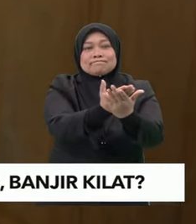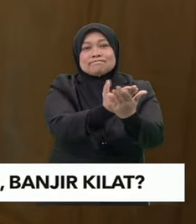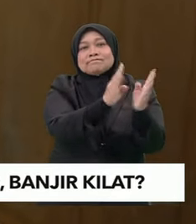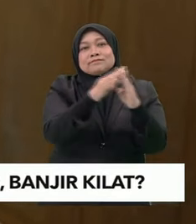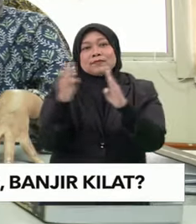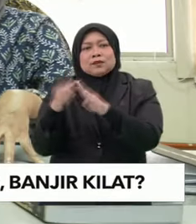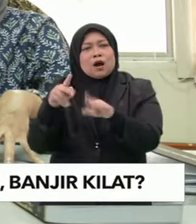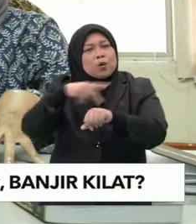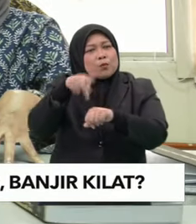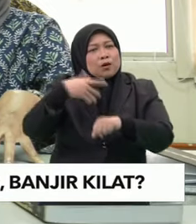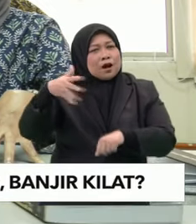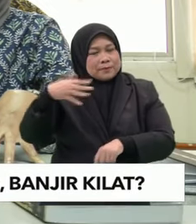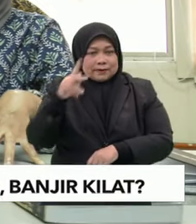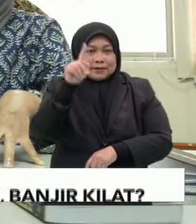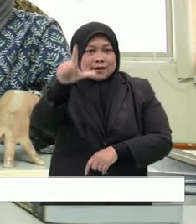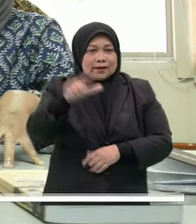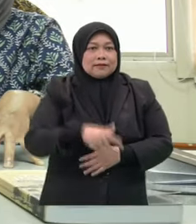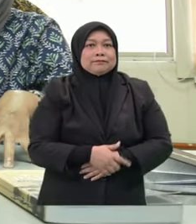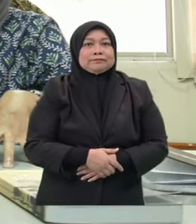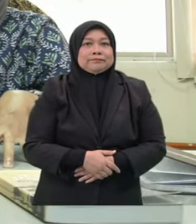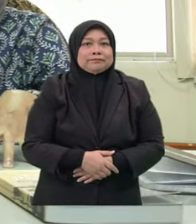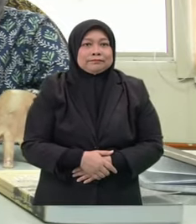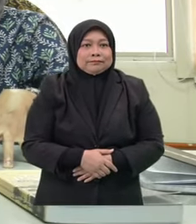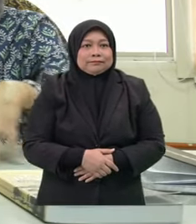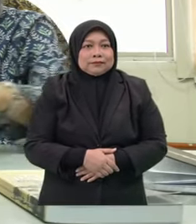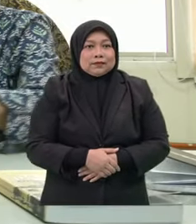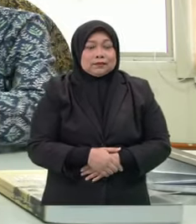untuk menangani isu Pulau Haba di Kuala Lumpur.